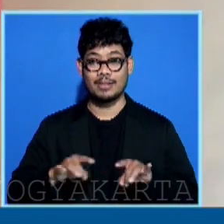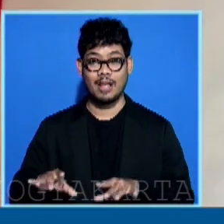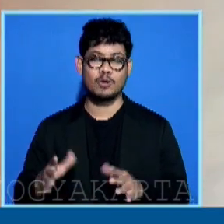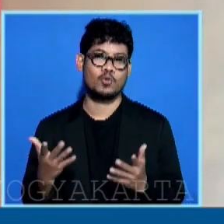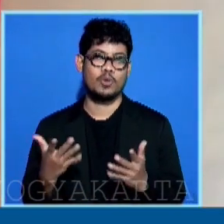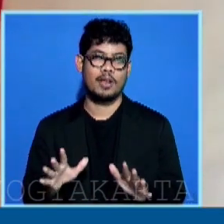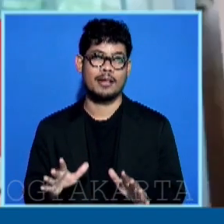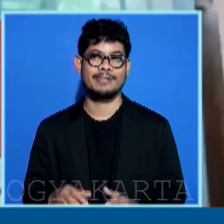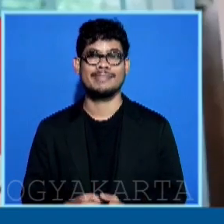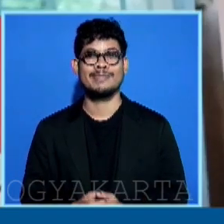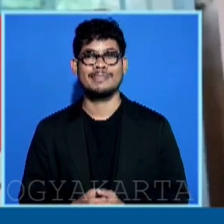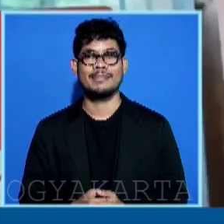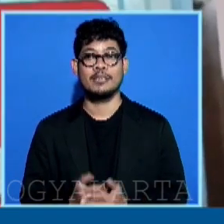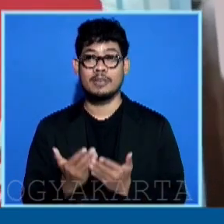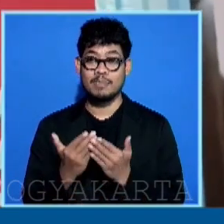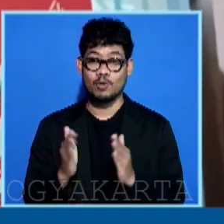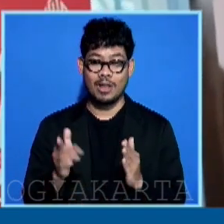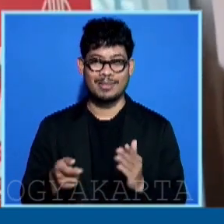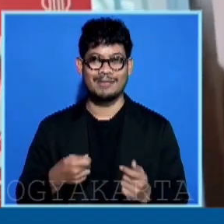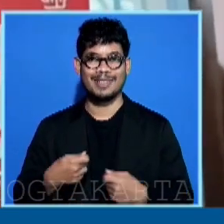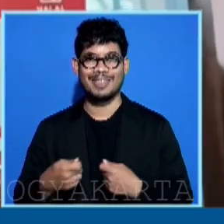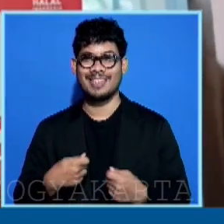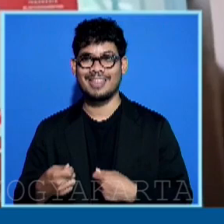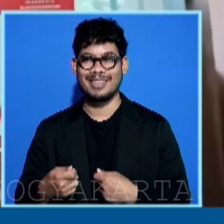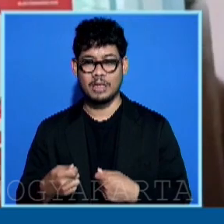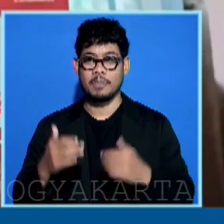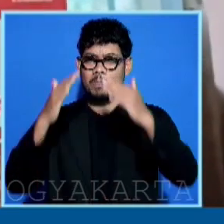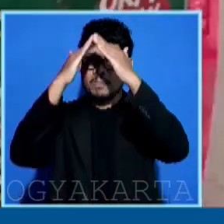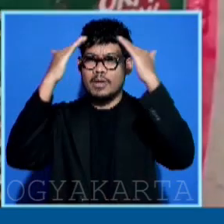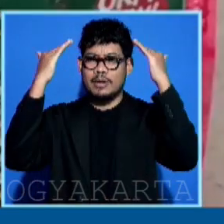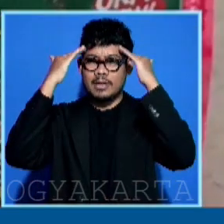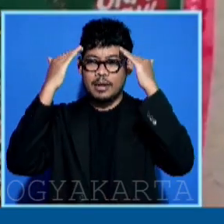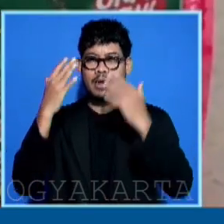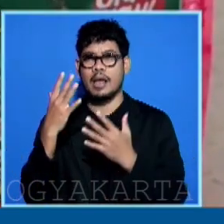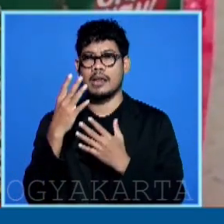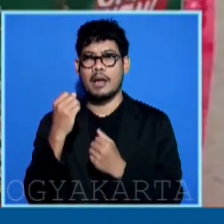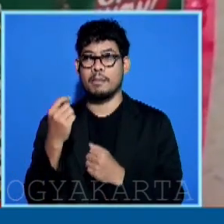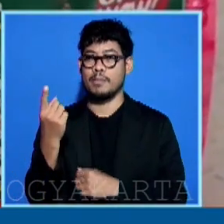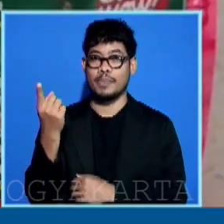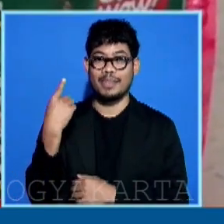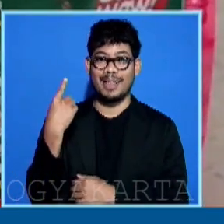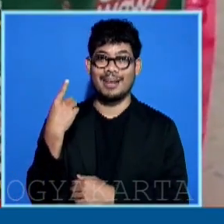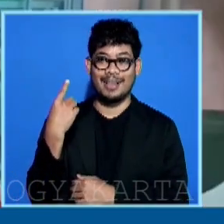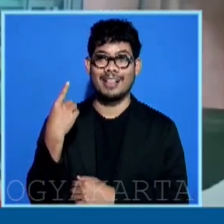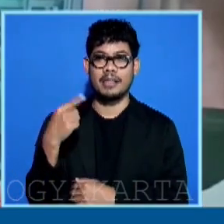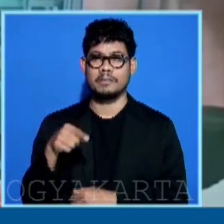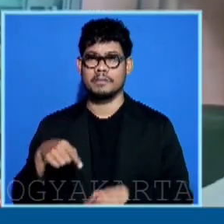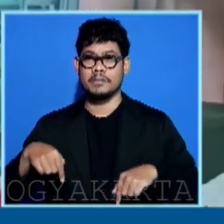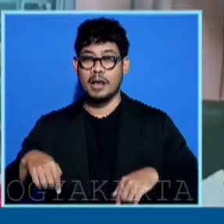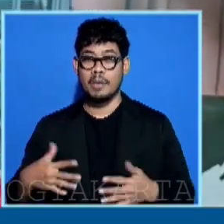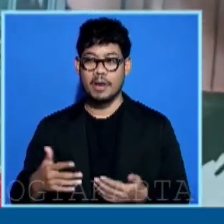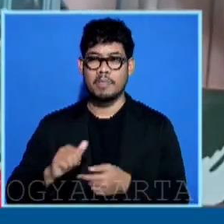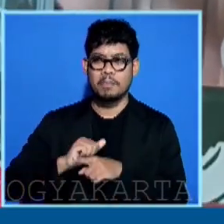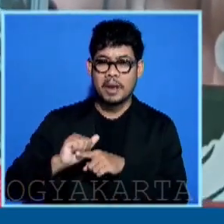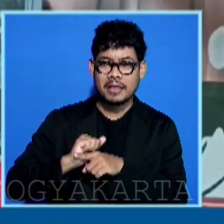am potensien kadang Tani namung saged ngajap dumateng pamarintah supados asr ngawontenaken gladen Digital